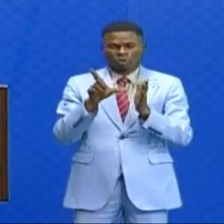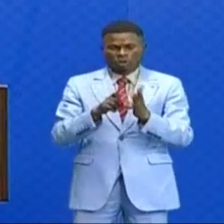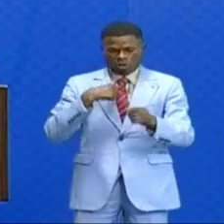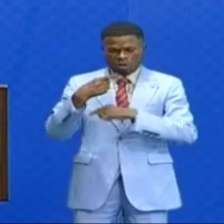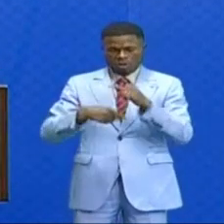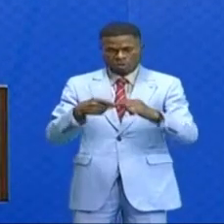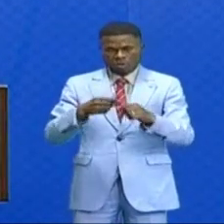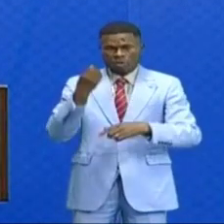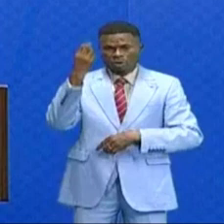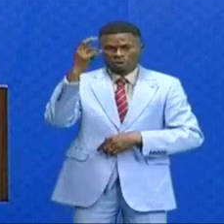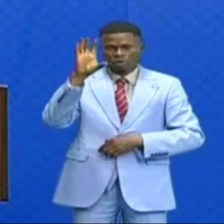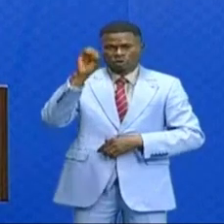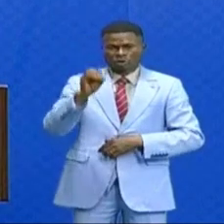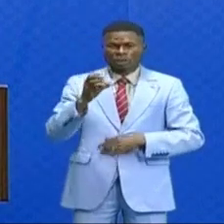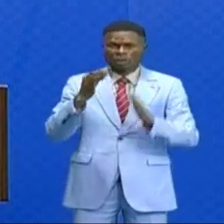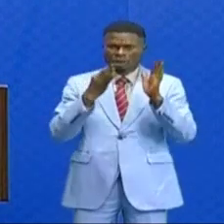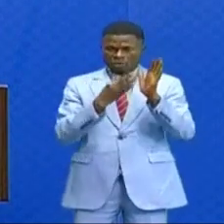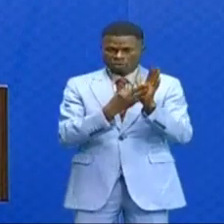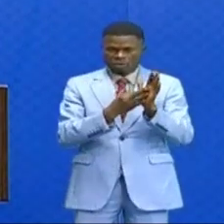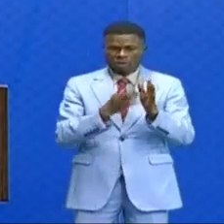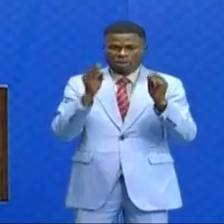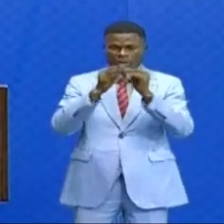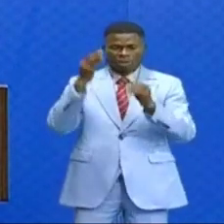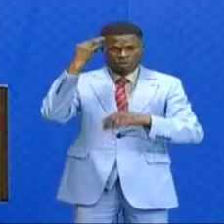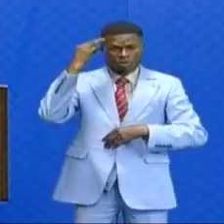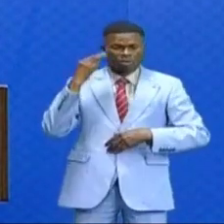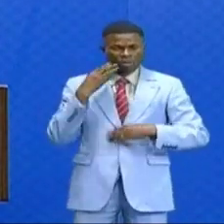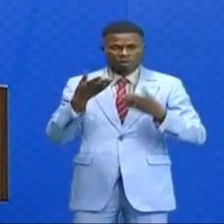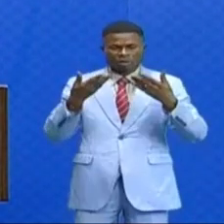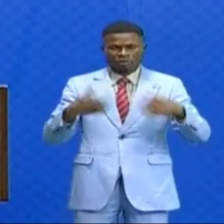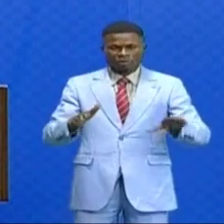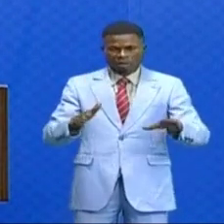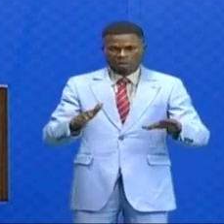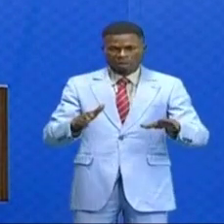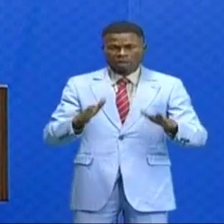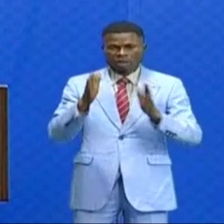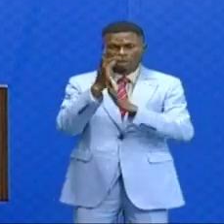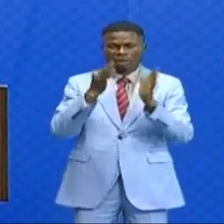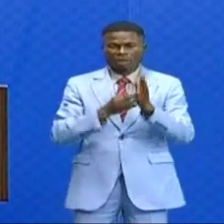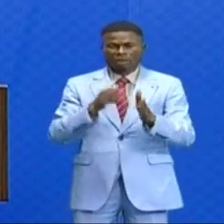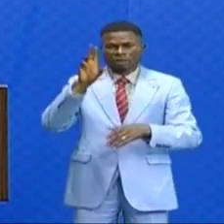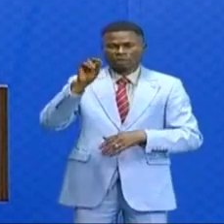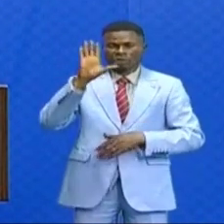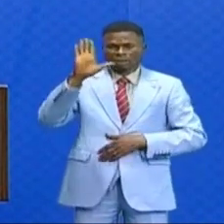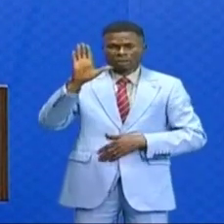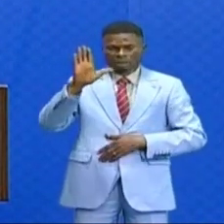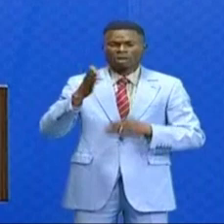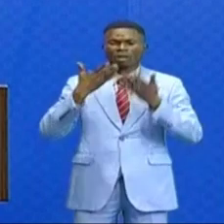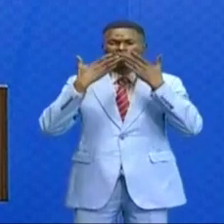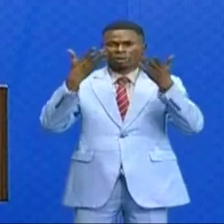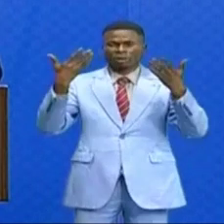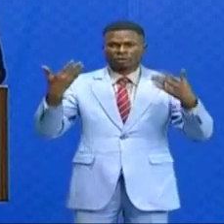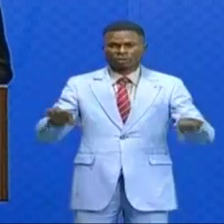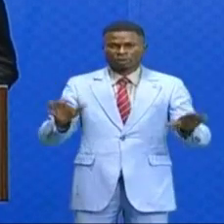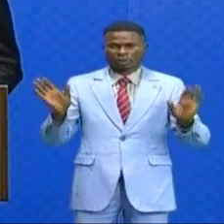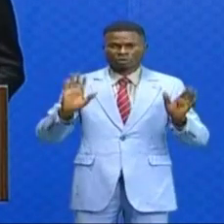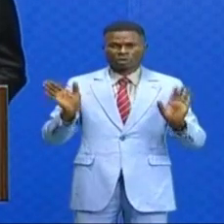Commencé à 12h58, la réunion du Conseil de ministres a pris fin à 17h25. Je vous remercie.